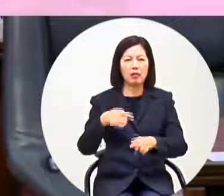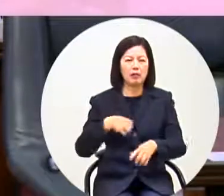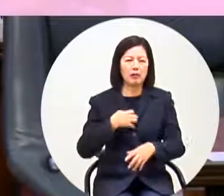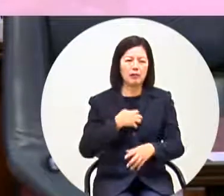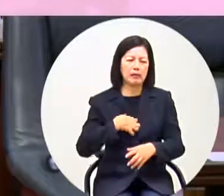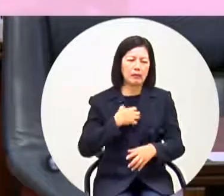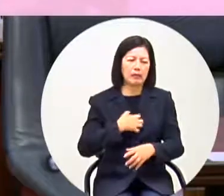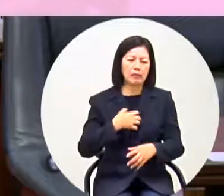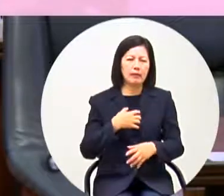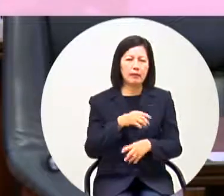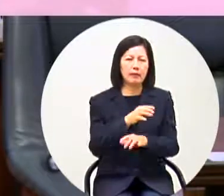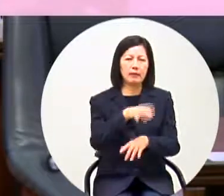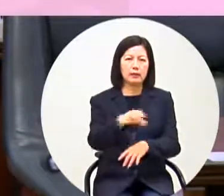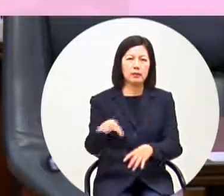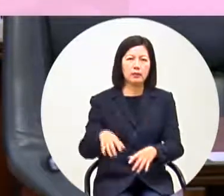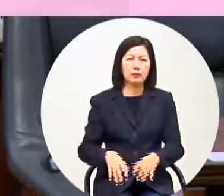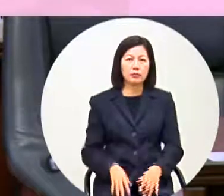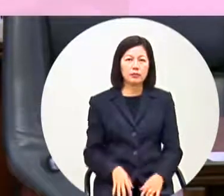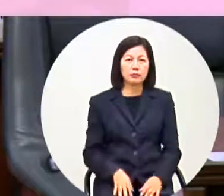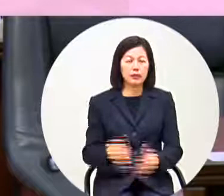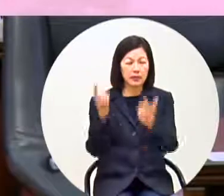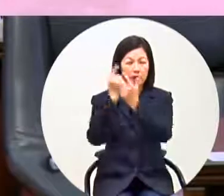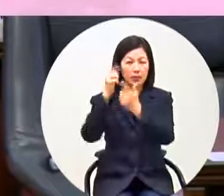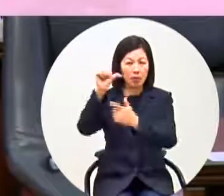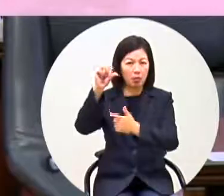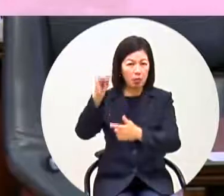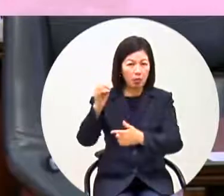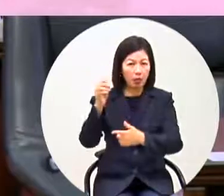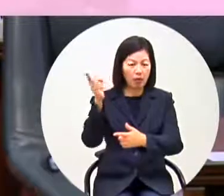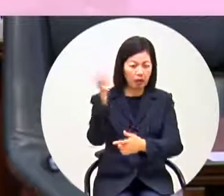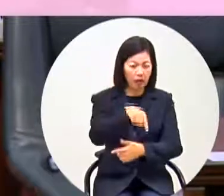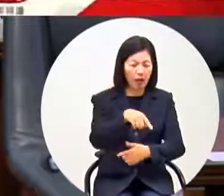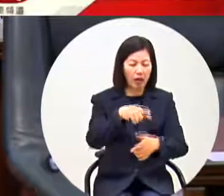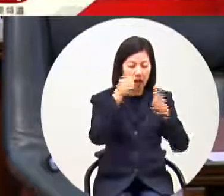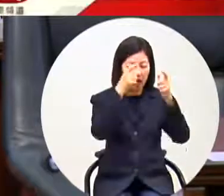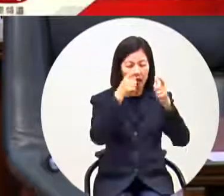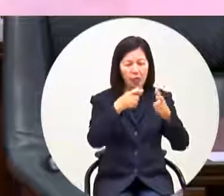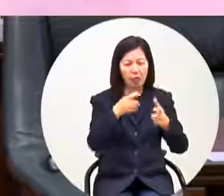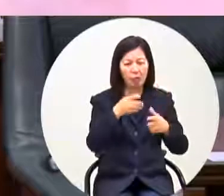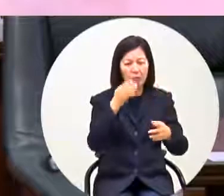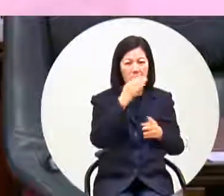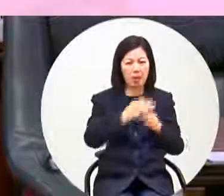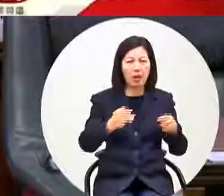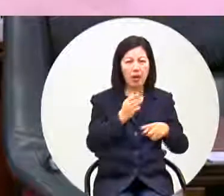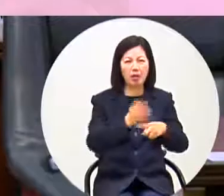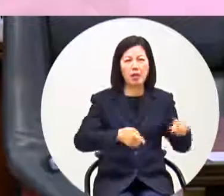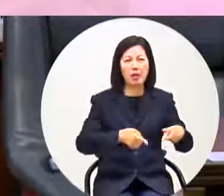高雄就腰斩，剩下29000。那这个新闻影片请播放。